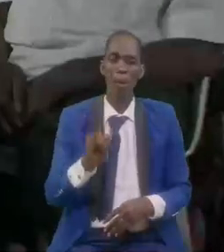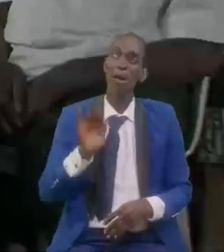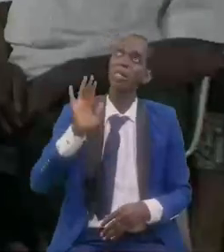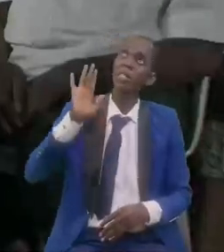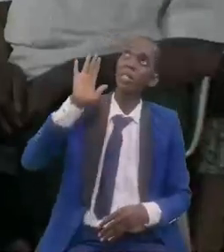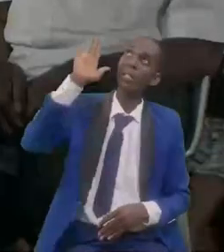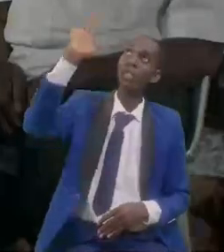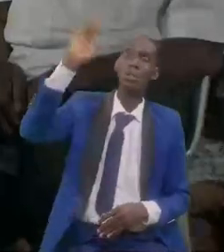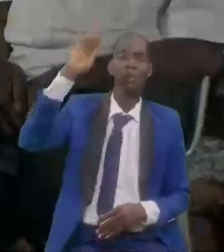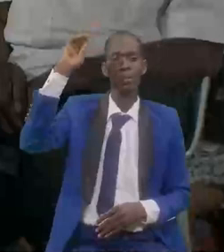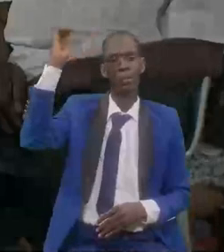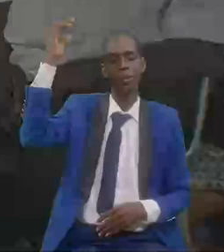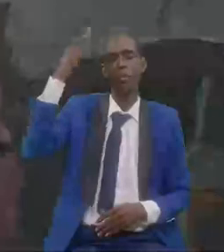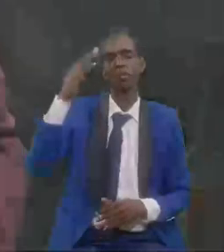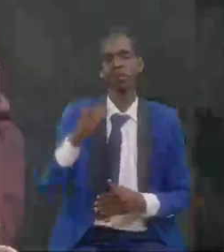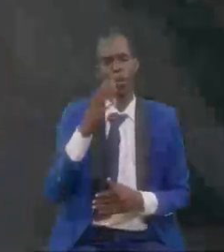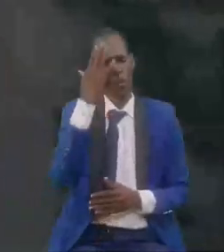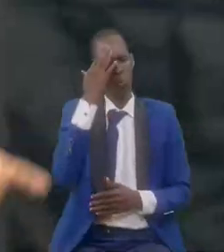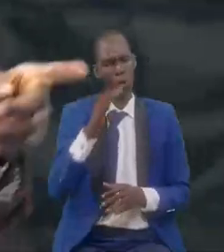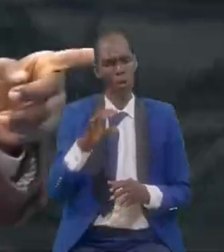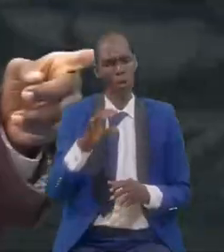15. Galates 1, 15.